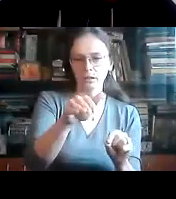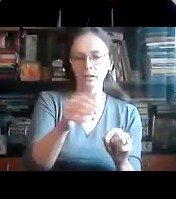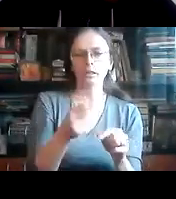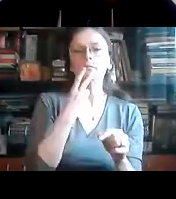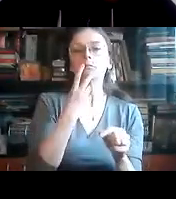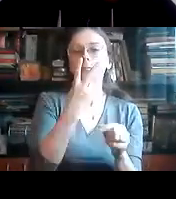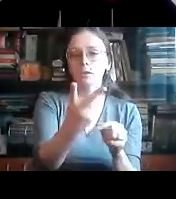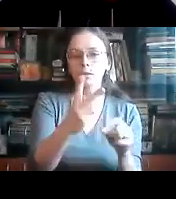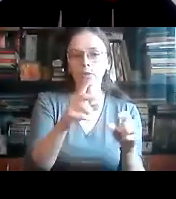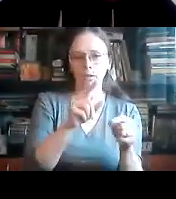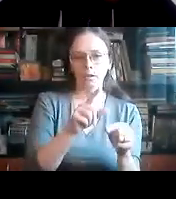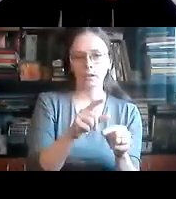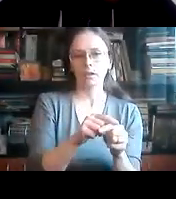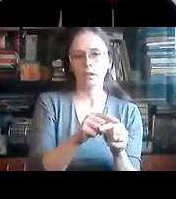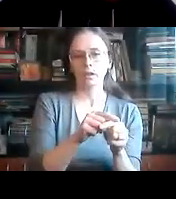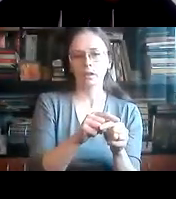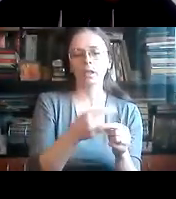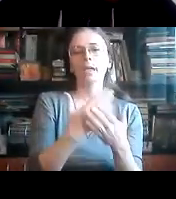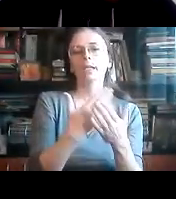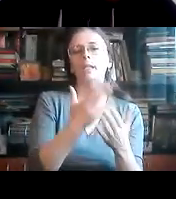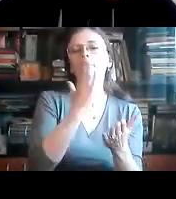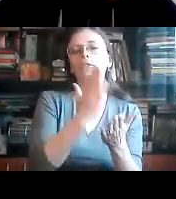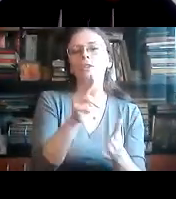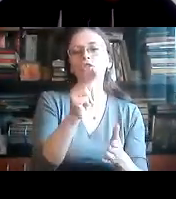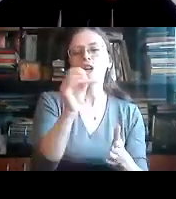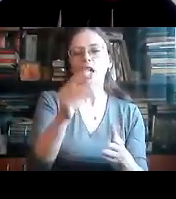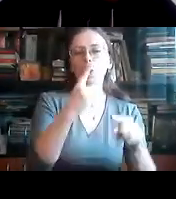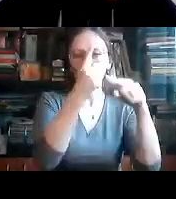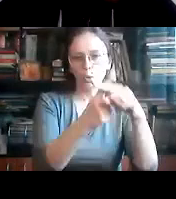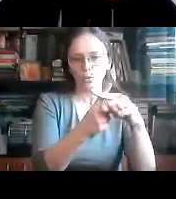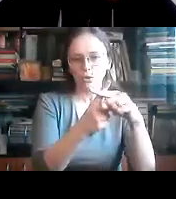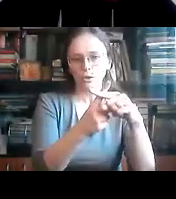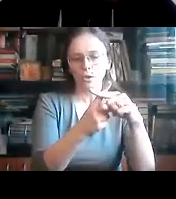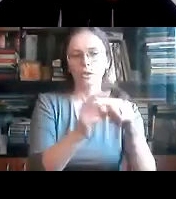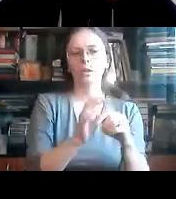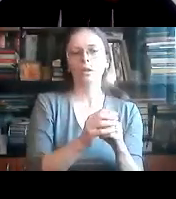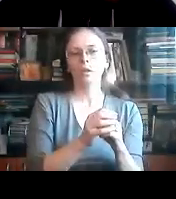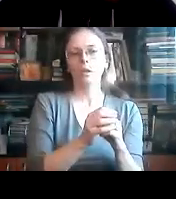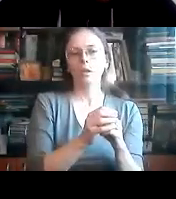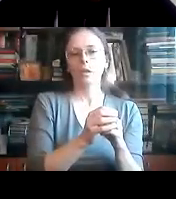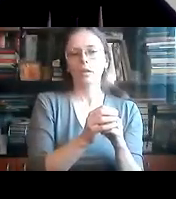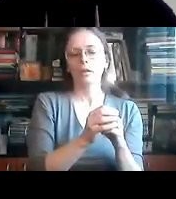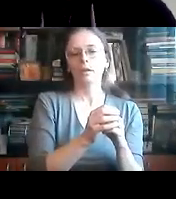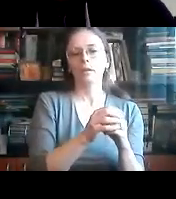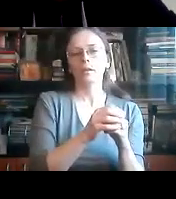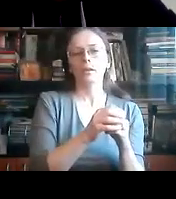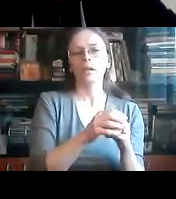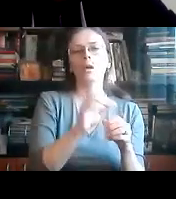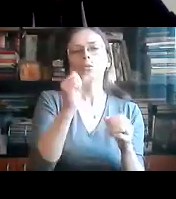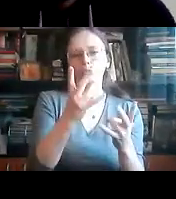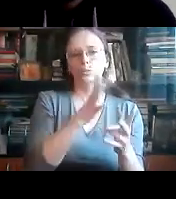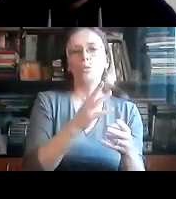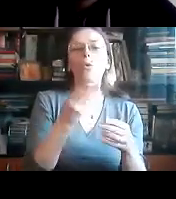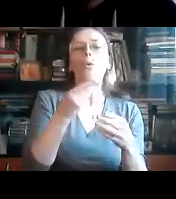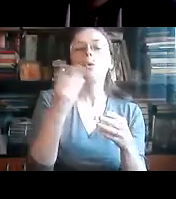то я, как организатор этой конференции, могу вам включить звук и видео, чтобы